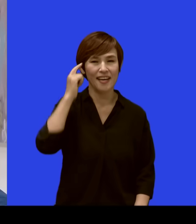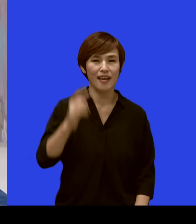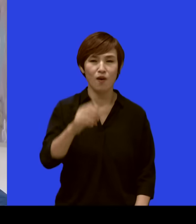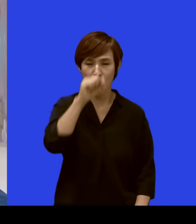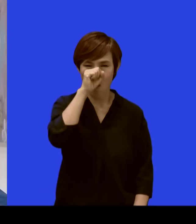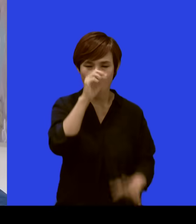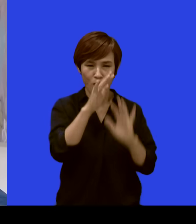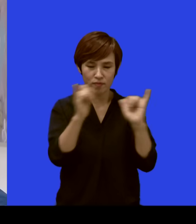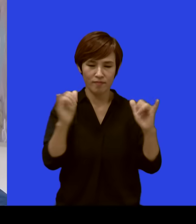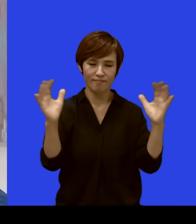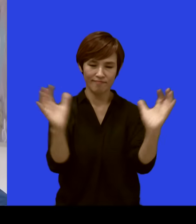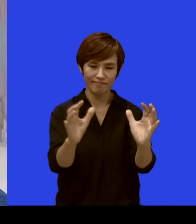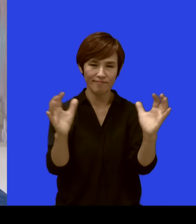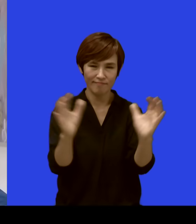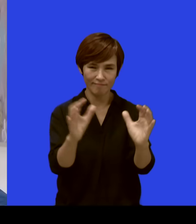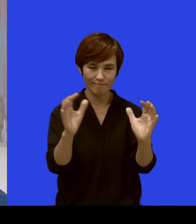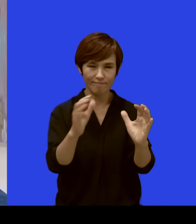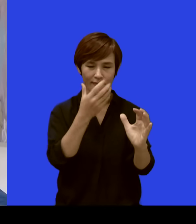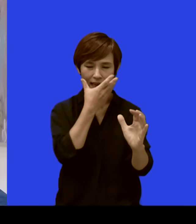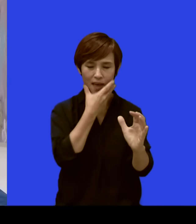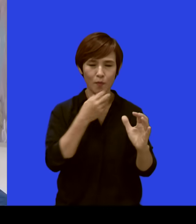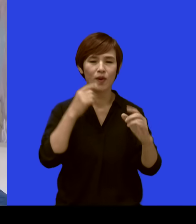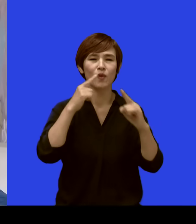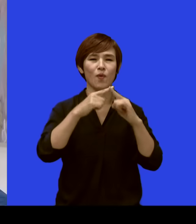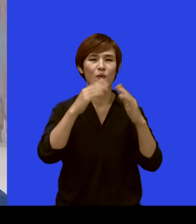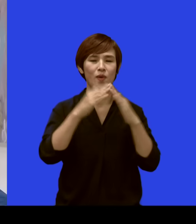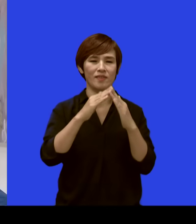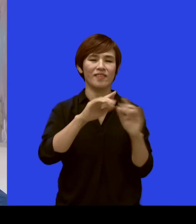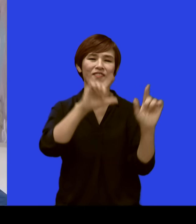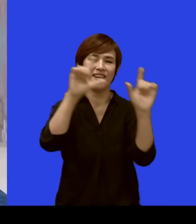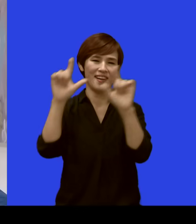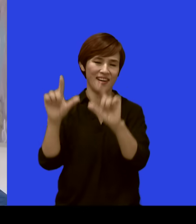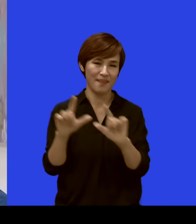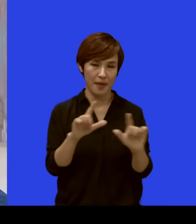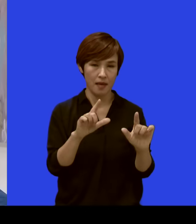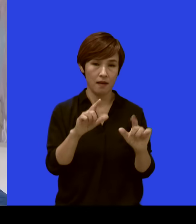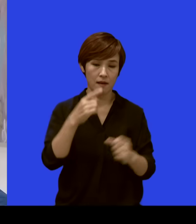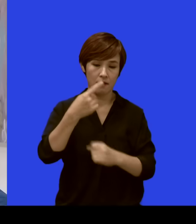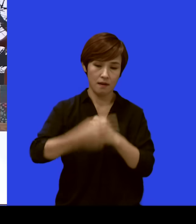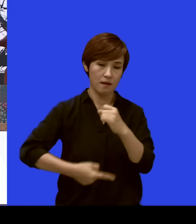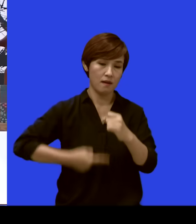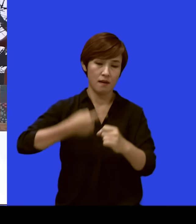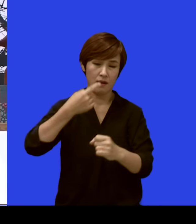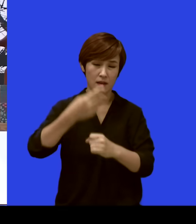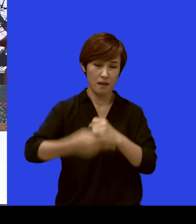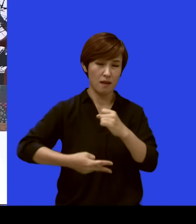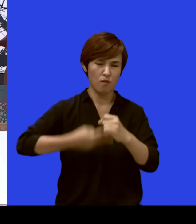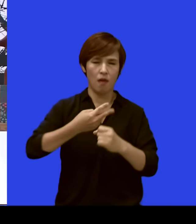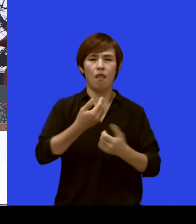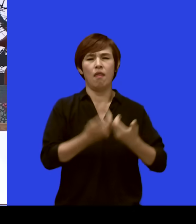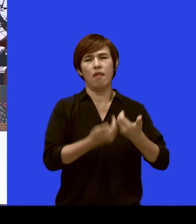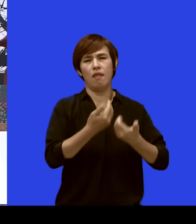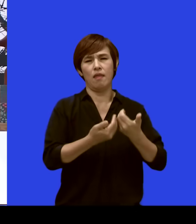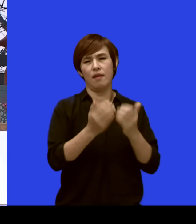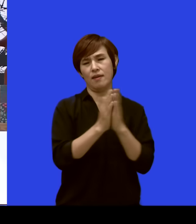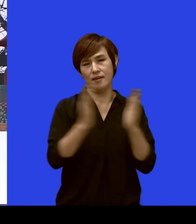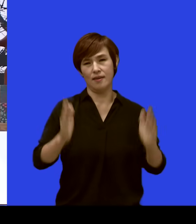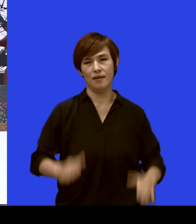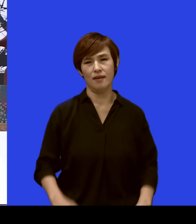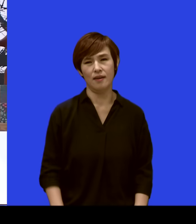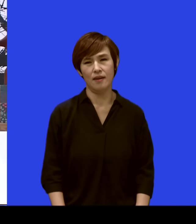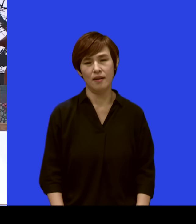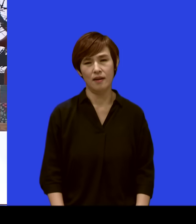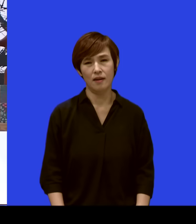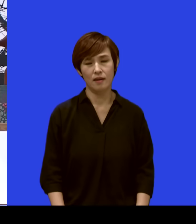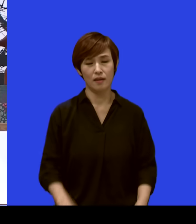분들이 모여서 행복한 교회를 했는데, 한 2년 정도 지나서 갈등이 생겼어요, 교회들한테. 근데 이제